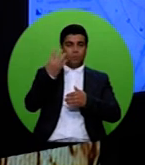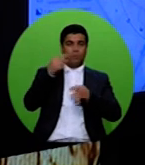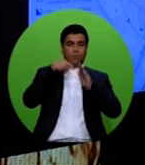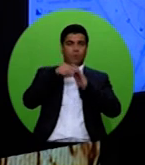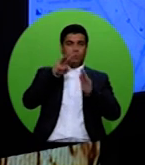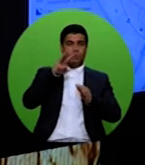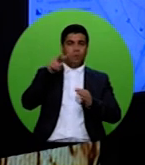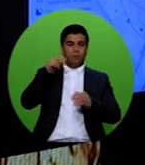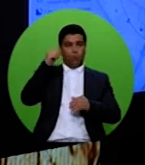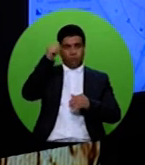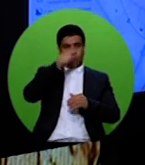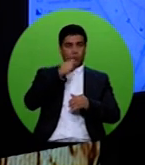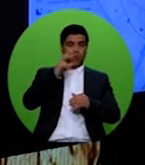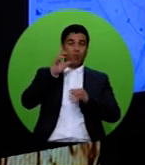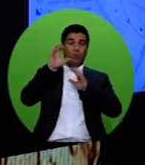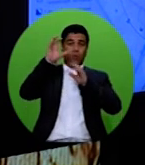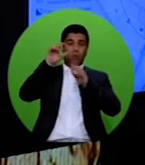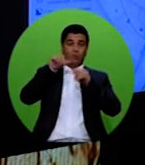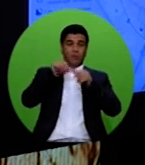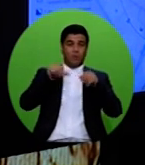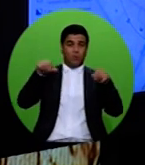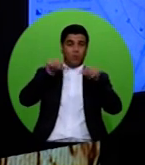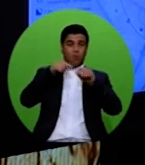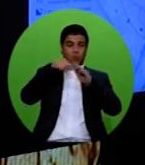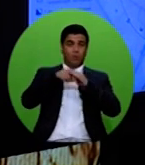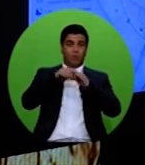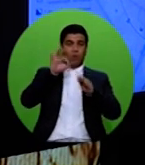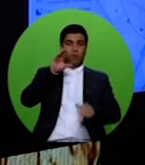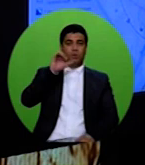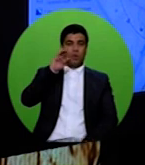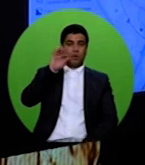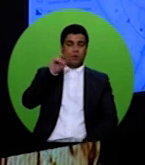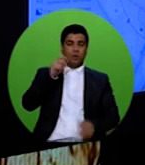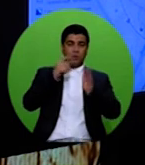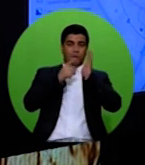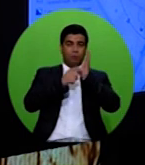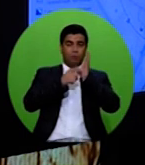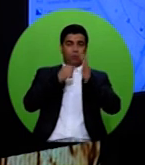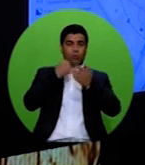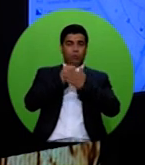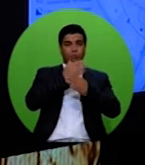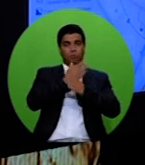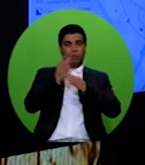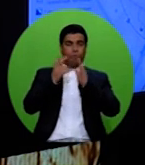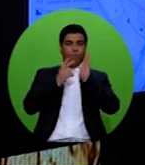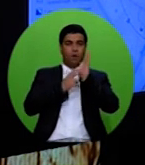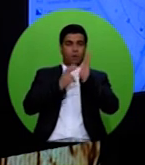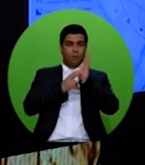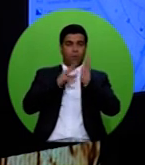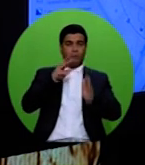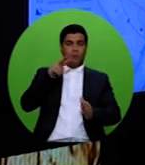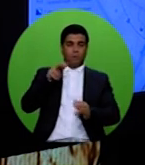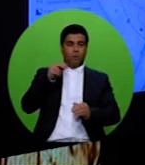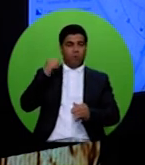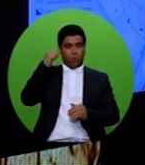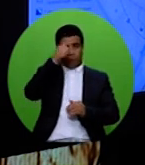миллиметров в год. А вот в горных территориях осадки от 700 до 800 миллиметров в